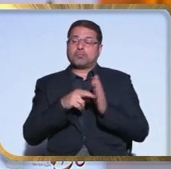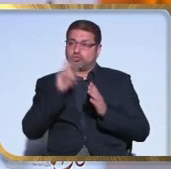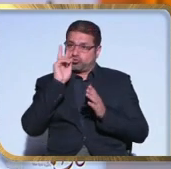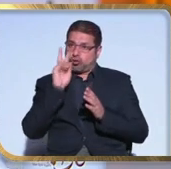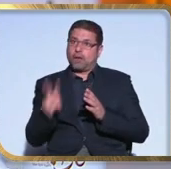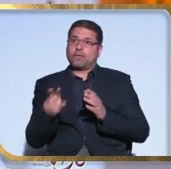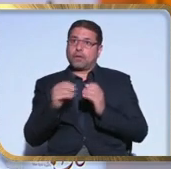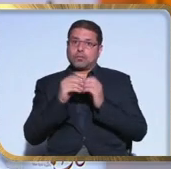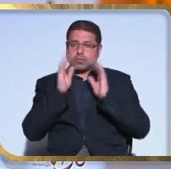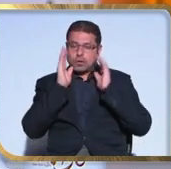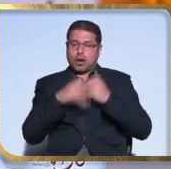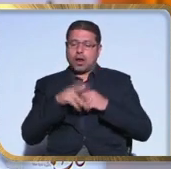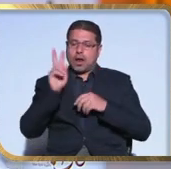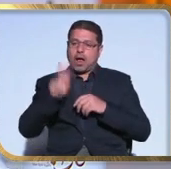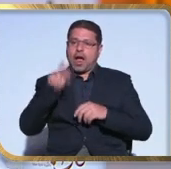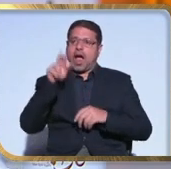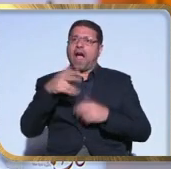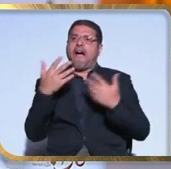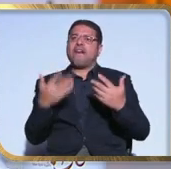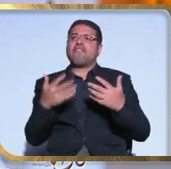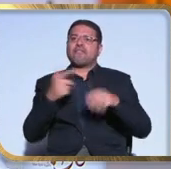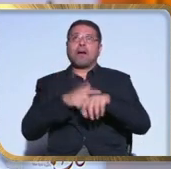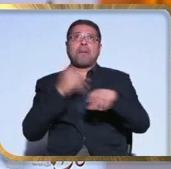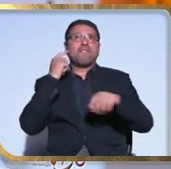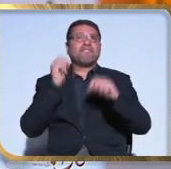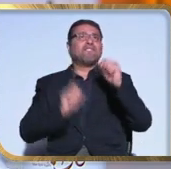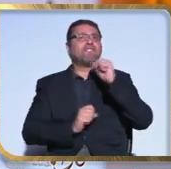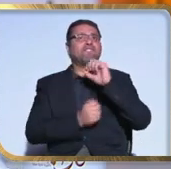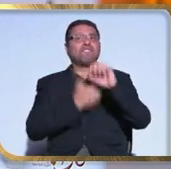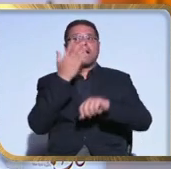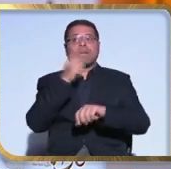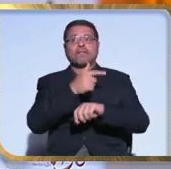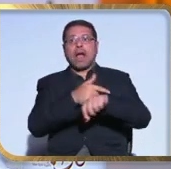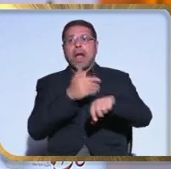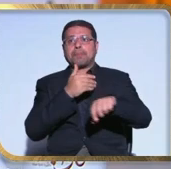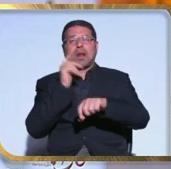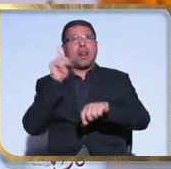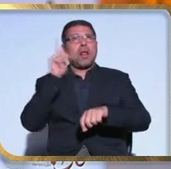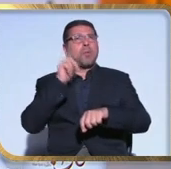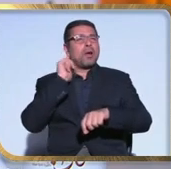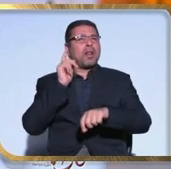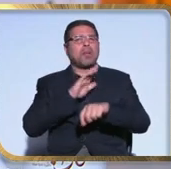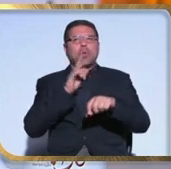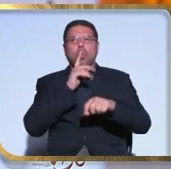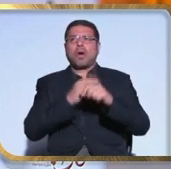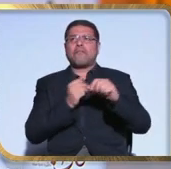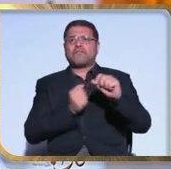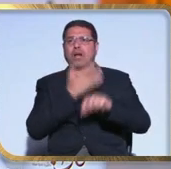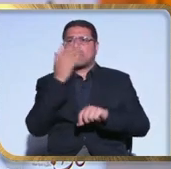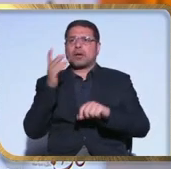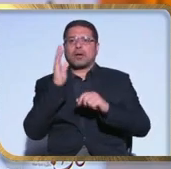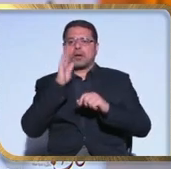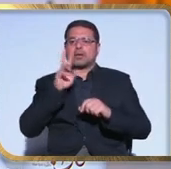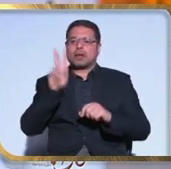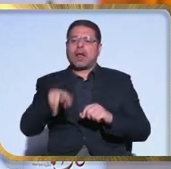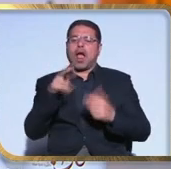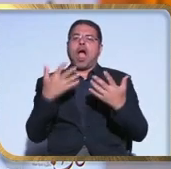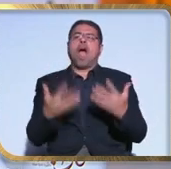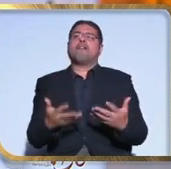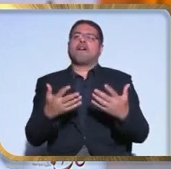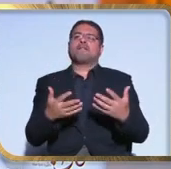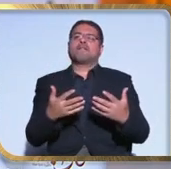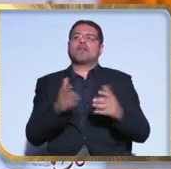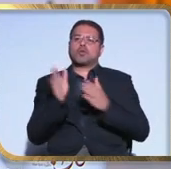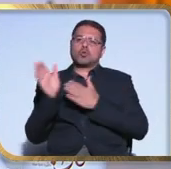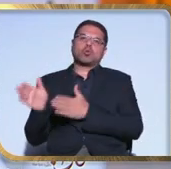وسلم كان يصلي ركعتين اذا طلع الفجر اول ما بينادي المنادي كده ويطلع الفجر النبي يصلي الركعتين